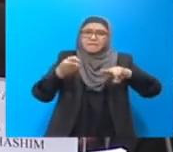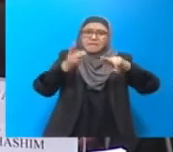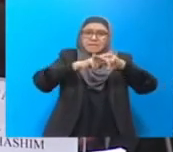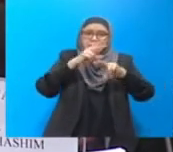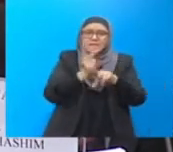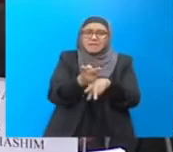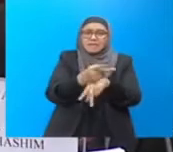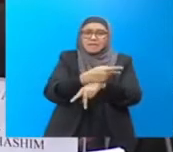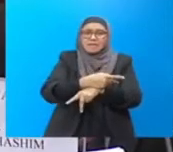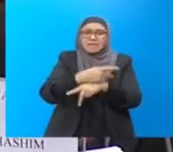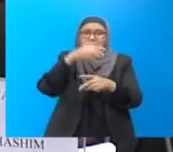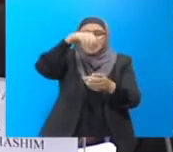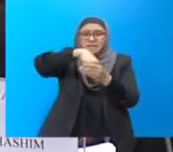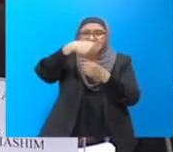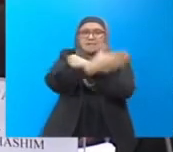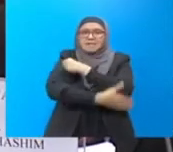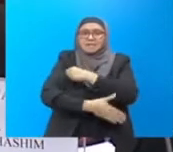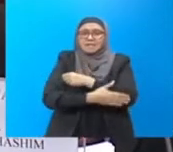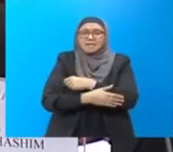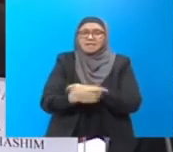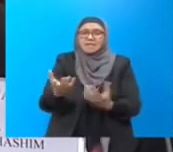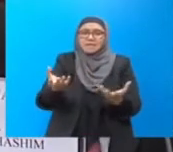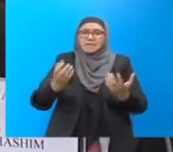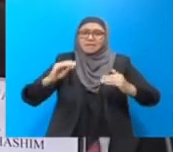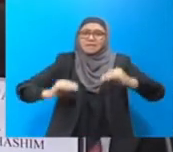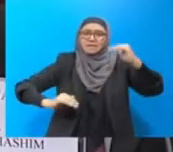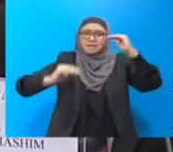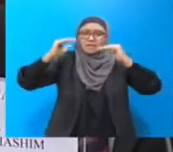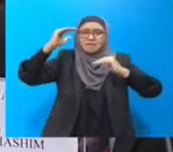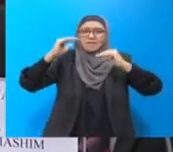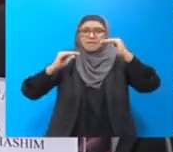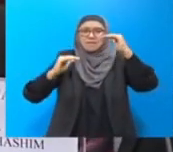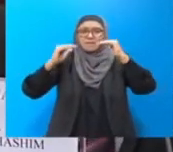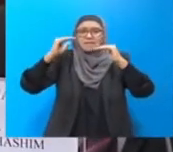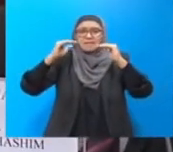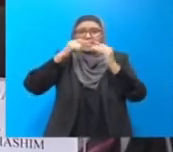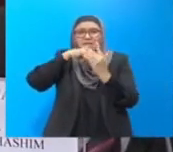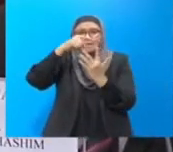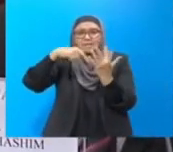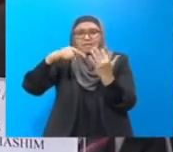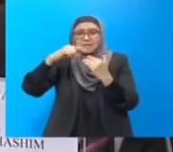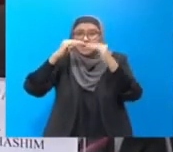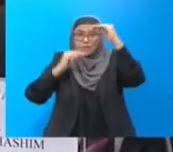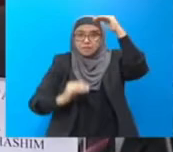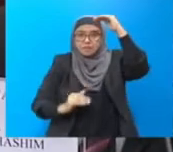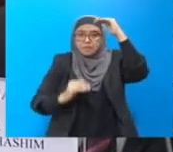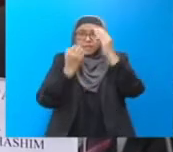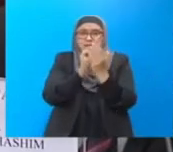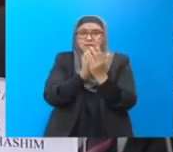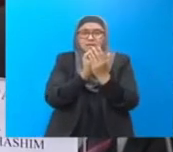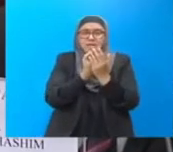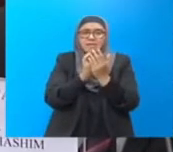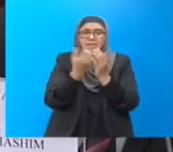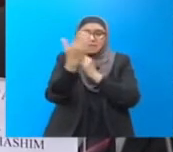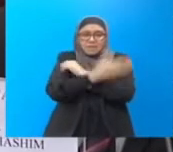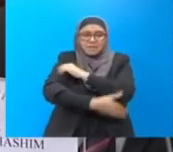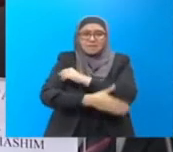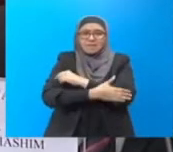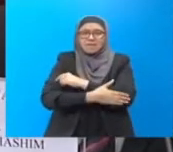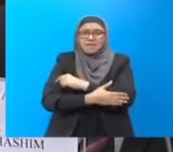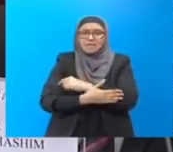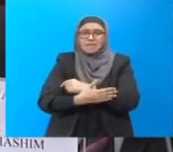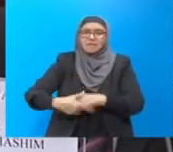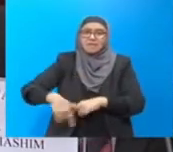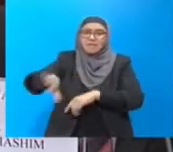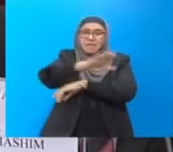kita mengharapkan seimbangkan antara jurang ekonomi antara Negeri sama ada di pantai timur dan juga di pantai barat